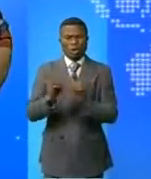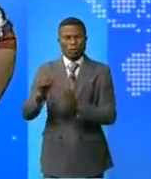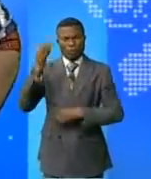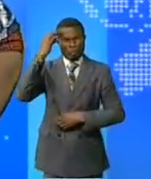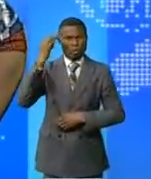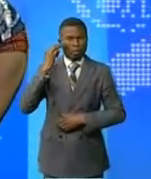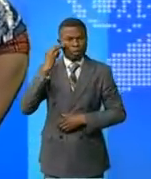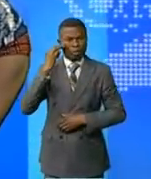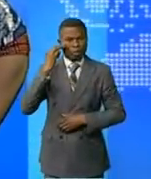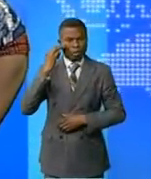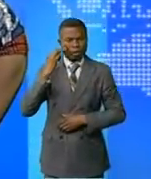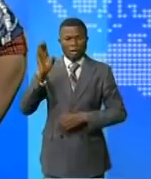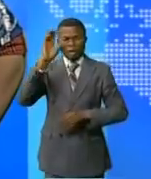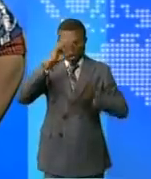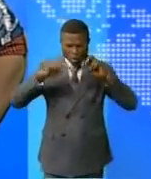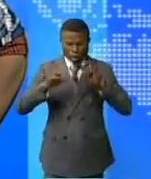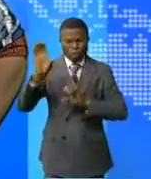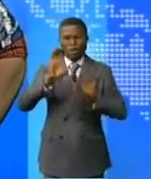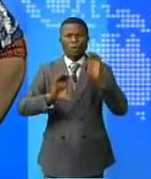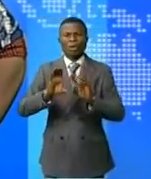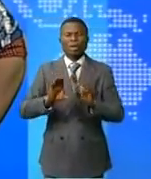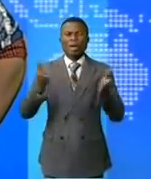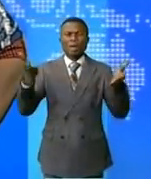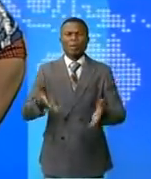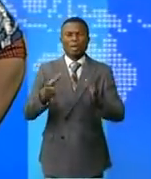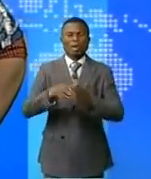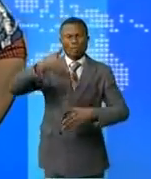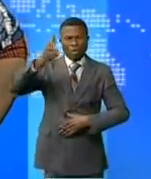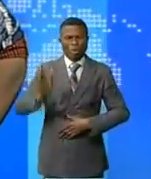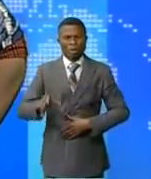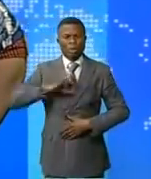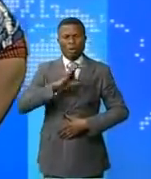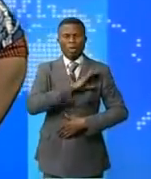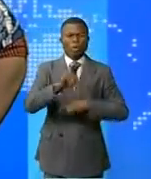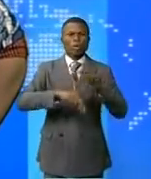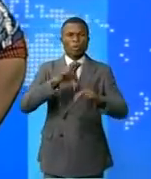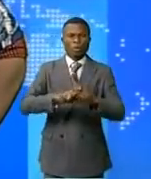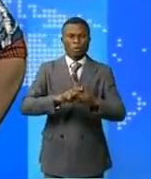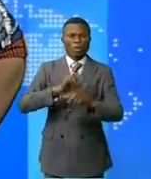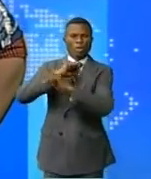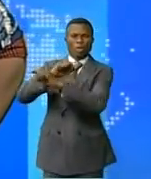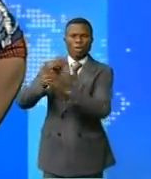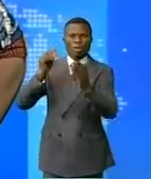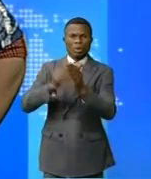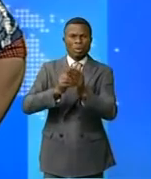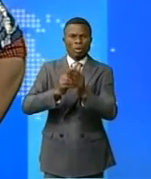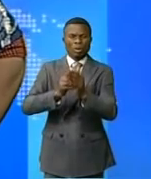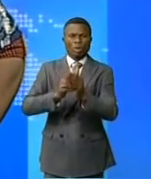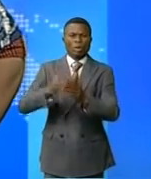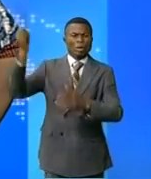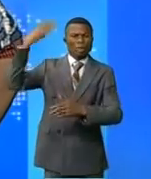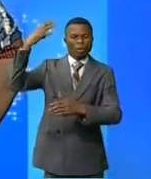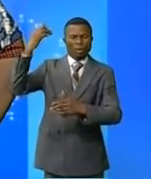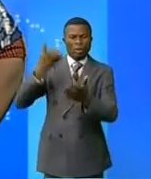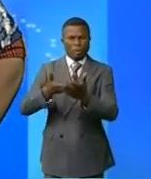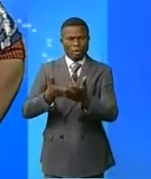ministre de la Recherche scientifique, José Mpanda, en présence des experts du comité national de protection contre le rayonnement ionien.